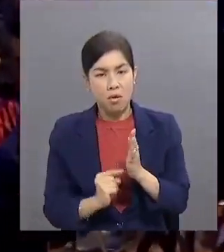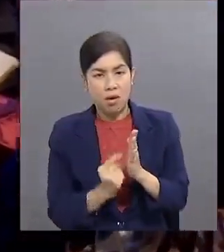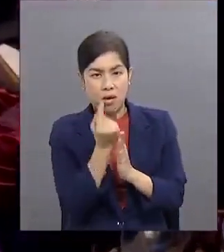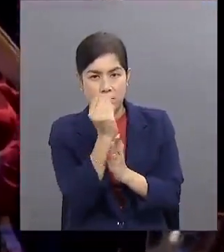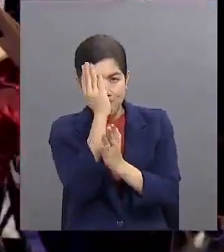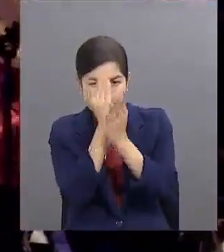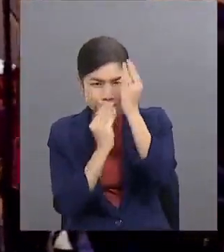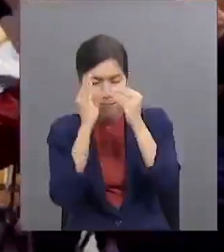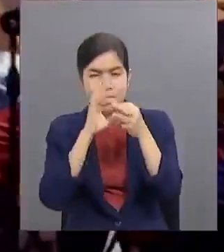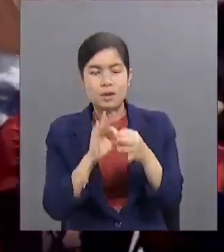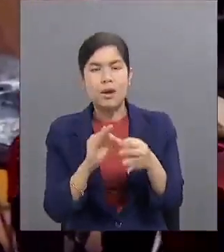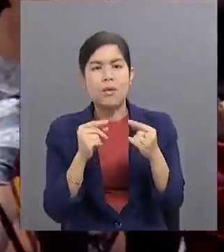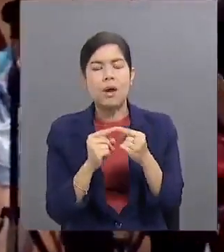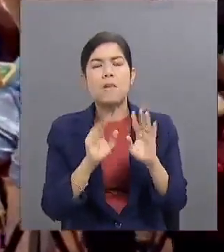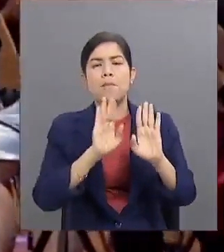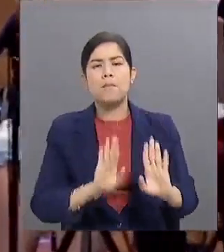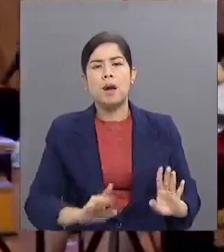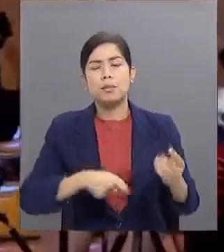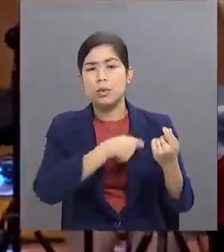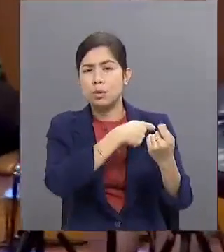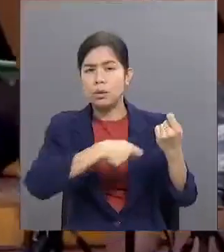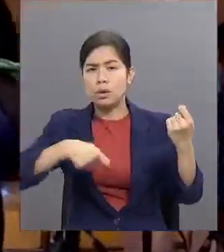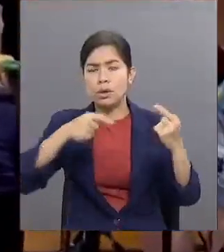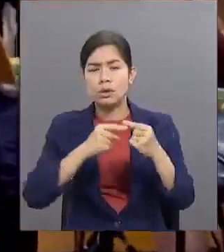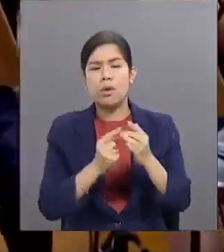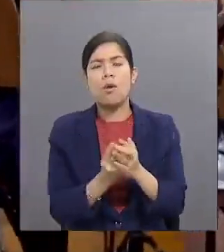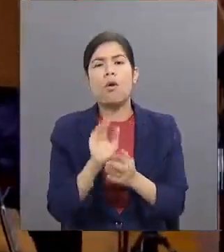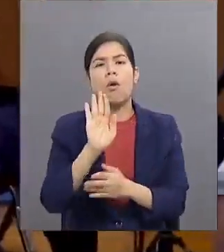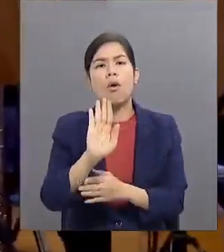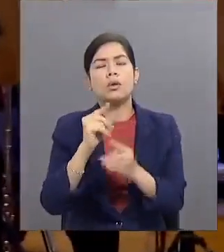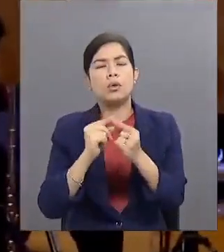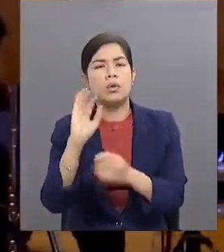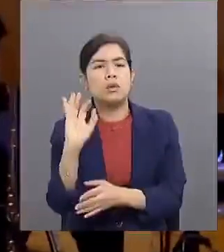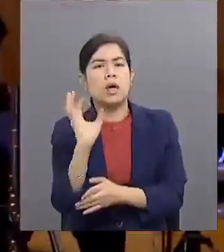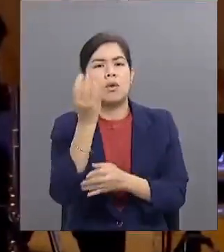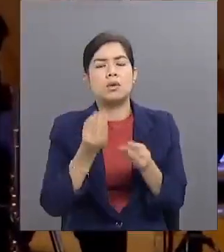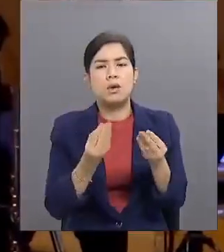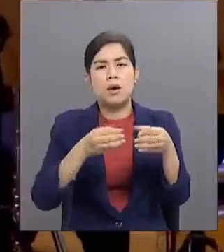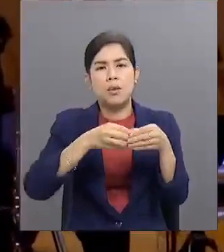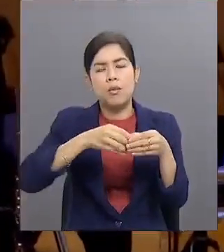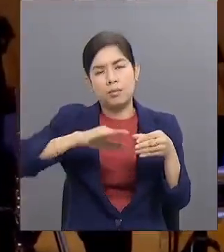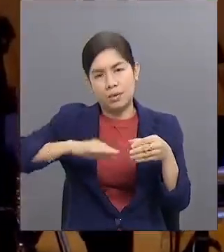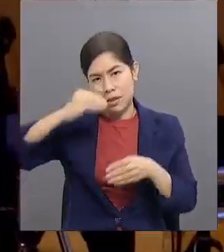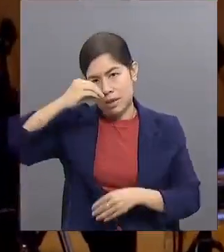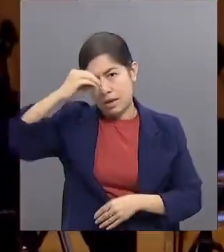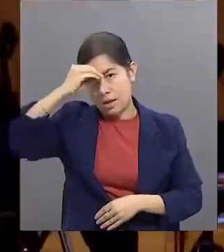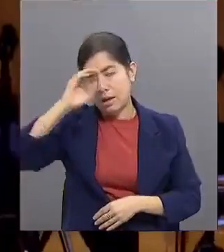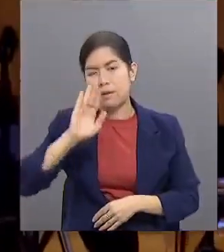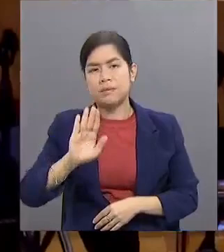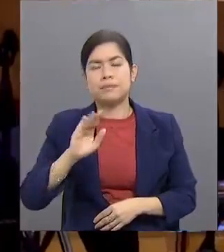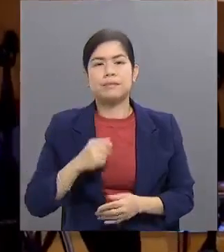รีระดับสากลให้กับนิสิตค่ะน้ำอ้อยจำจิตไทย PBS รายงาน